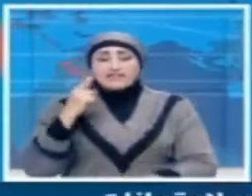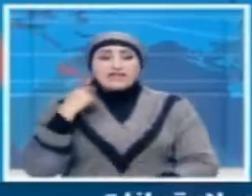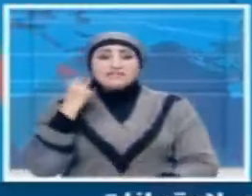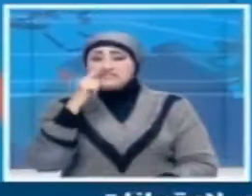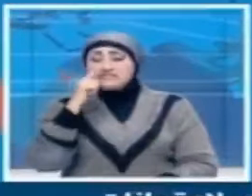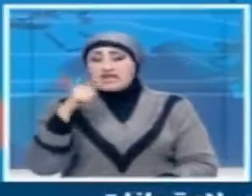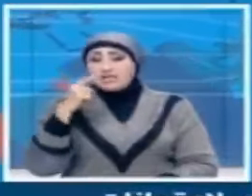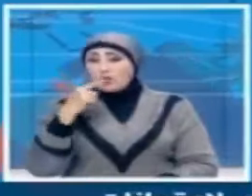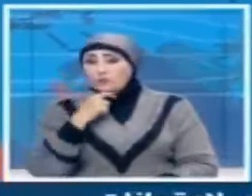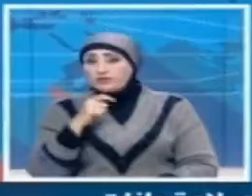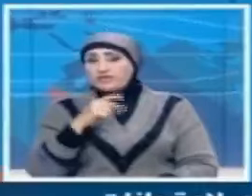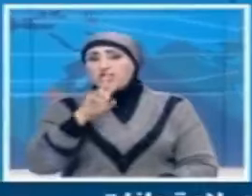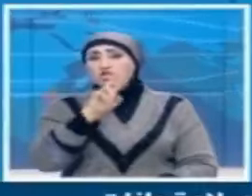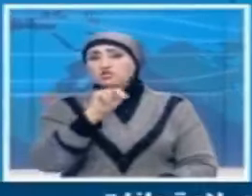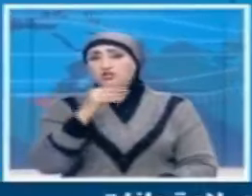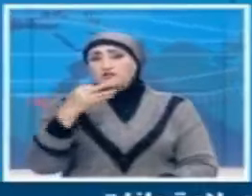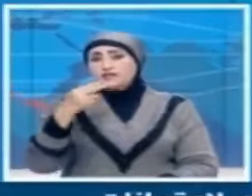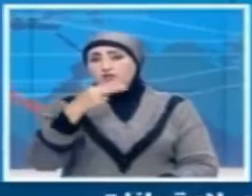العامة